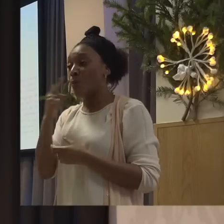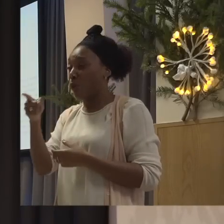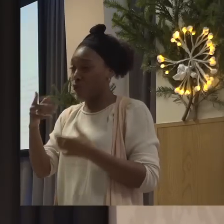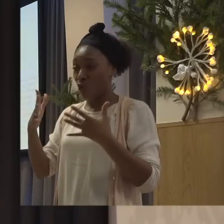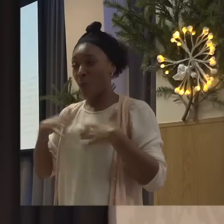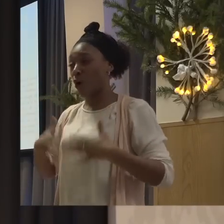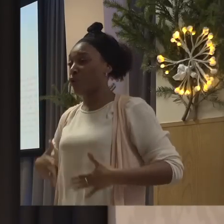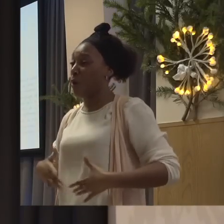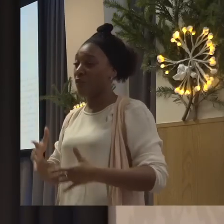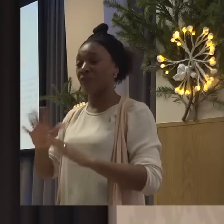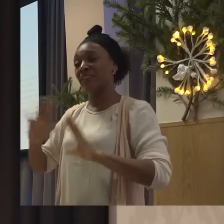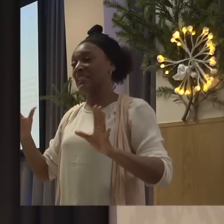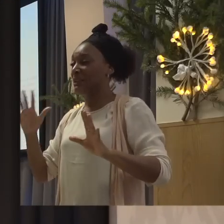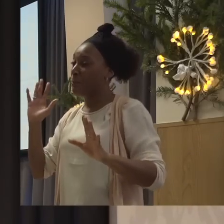irréprochables.